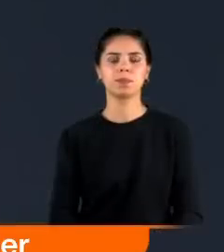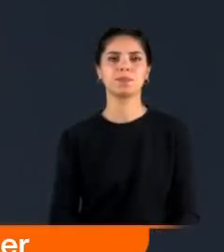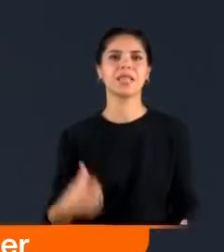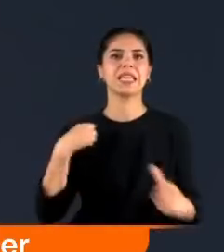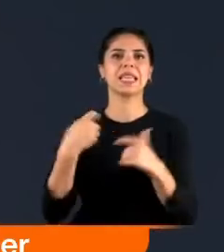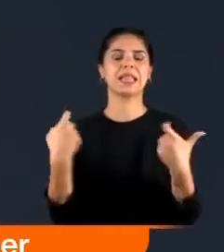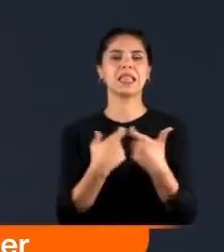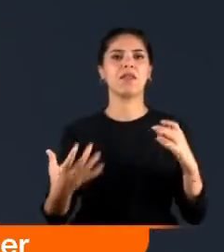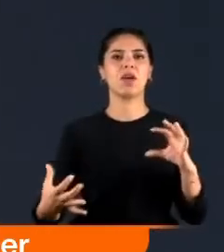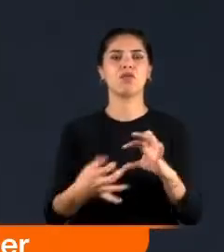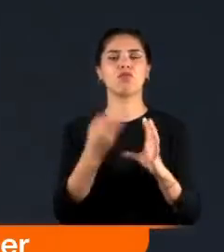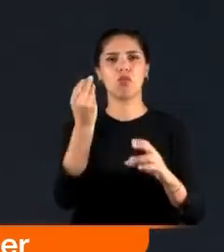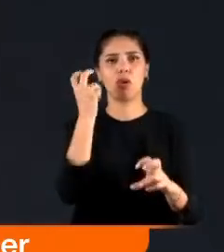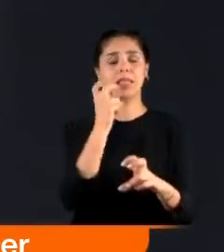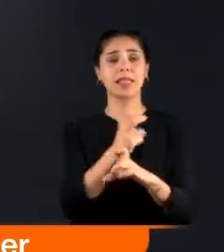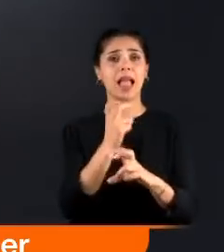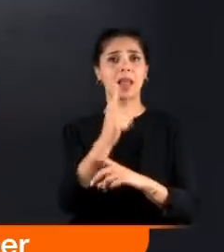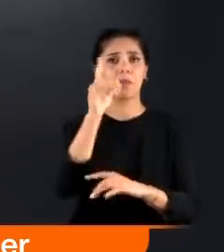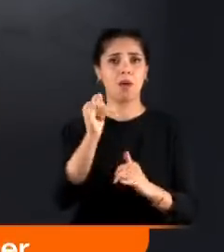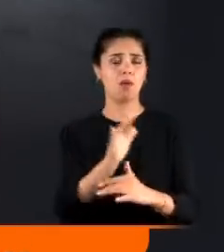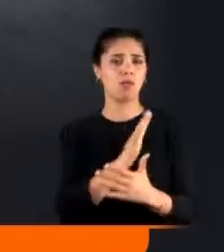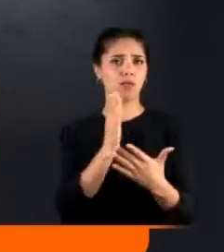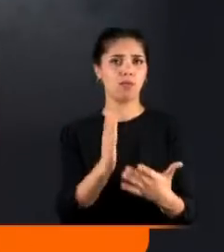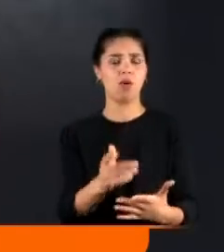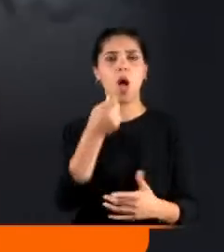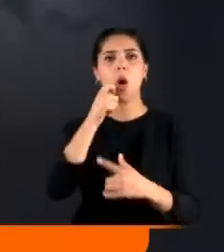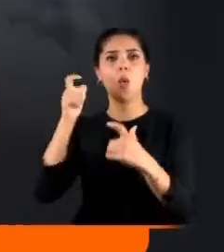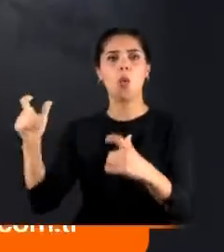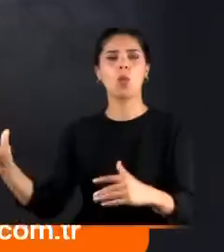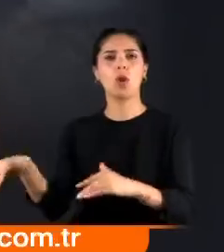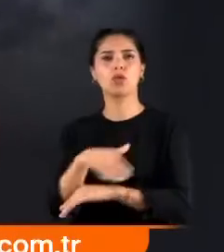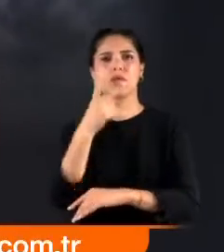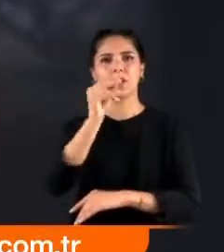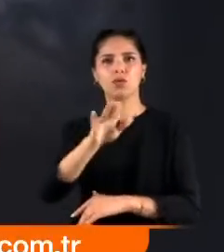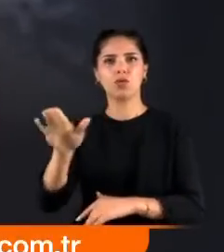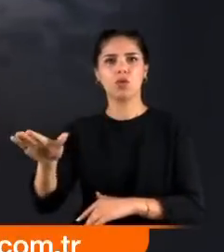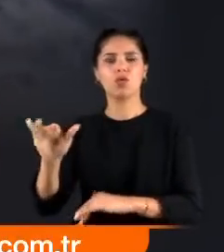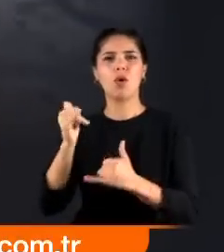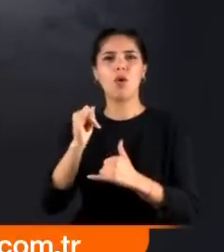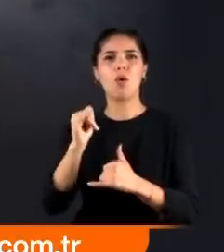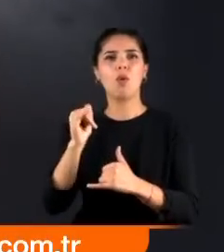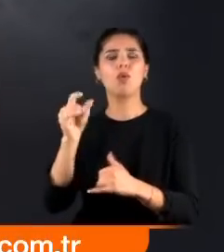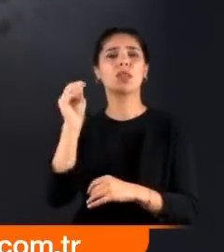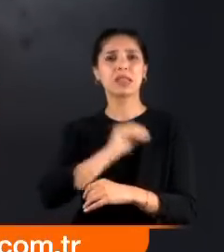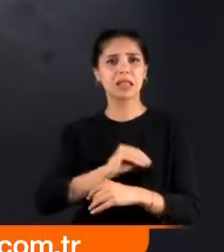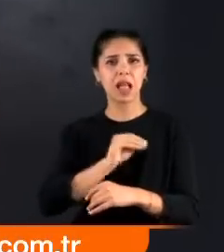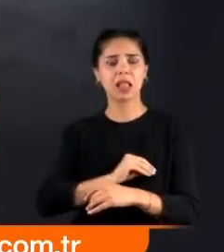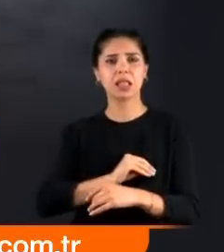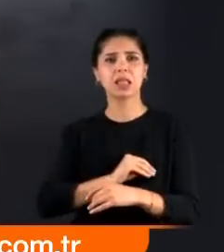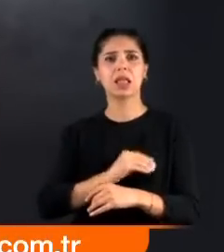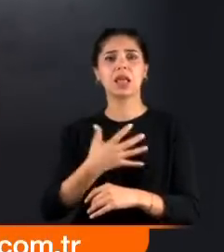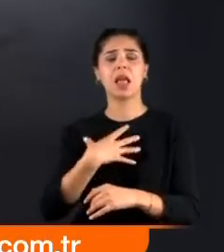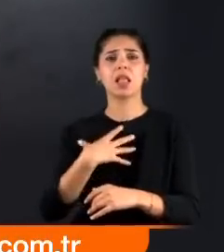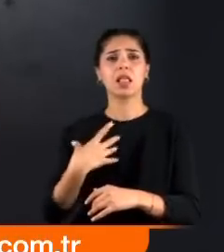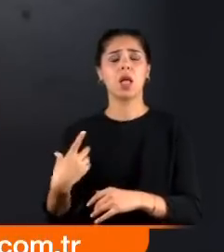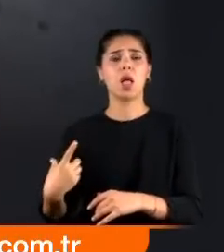Yine savaşla ilgili çok tehlikeli bir oyunun görüntüsünde sıra. Ukrayna sokaklarındaki iki çocuk oyunu oynadıklarını sanarken az